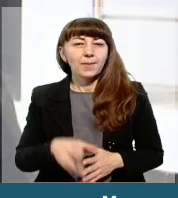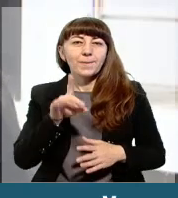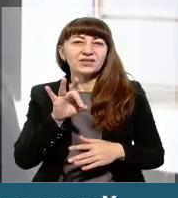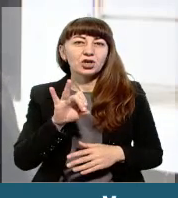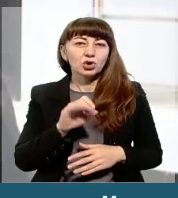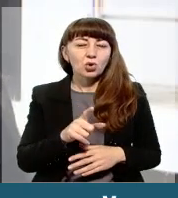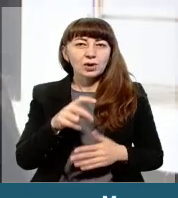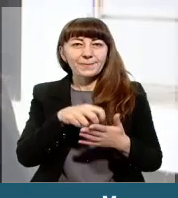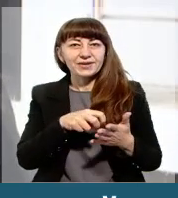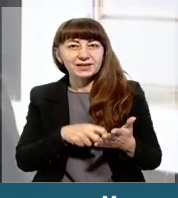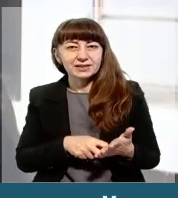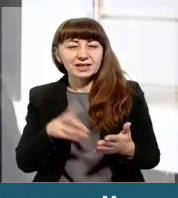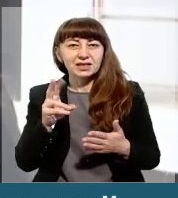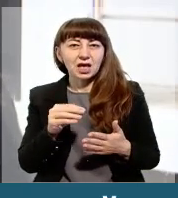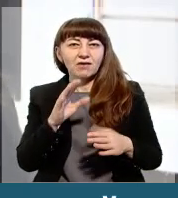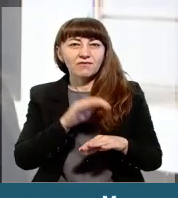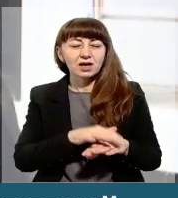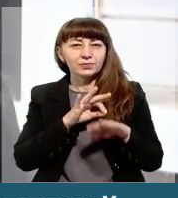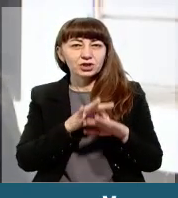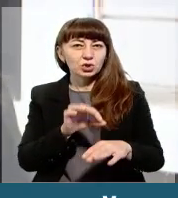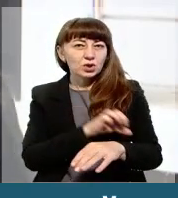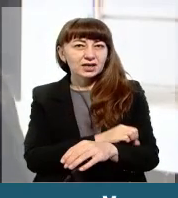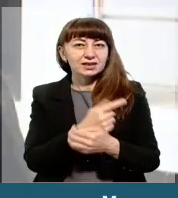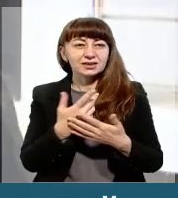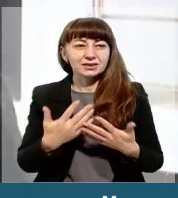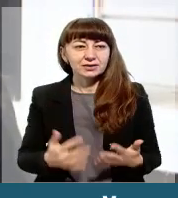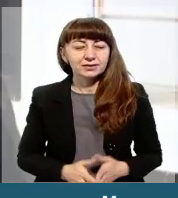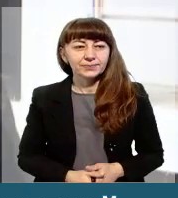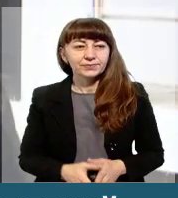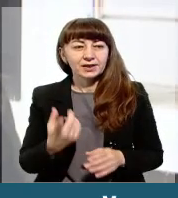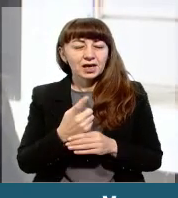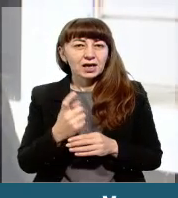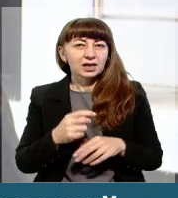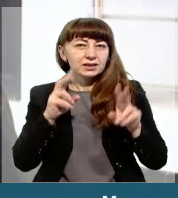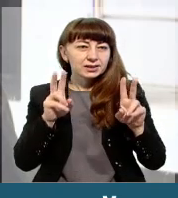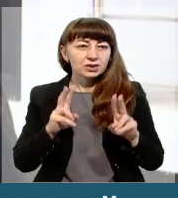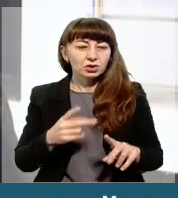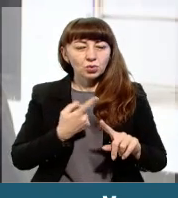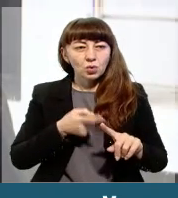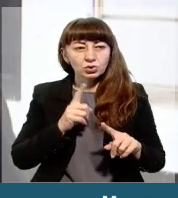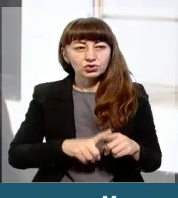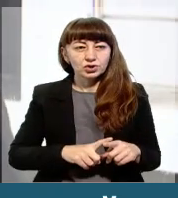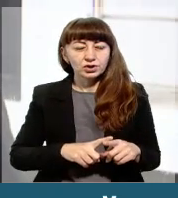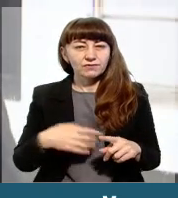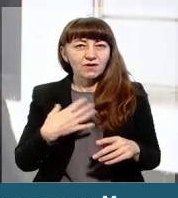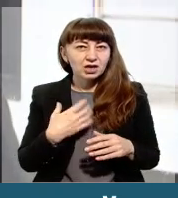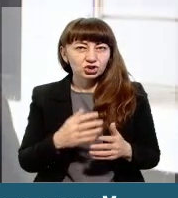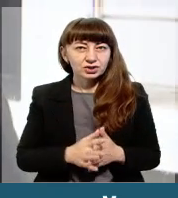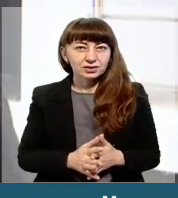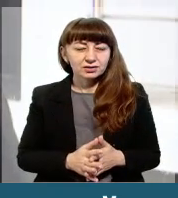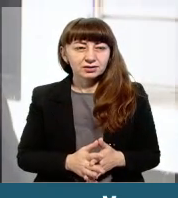бандероли, письма на предмет пересылки наркотических средств. Данная тенденция сейчас очень актуальна, так